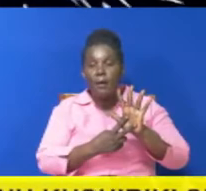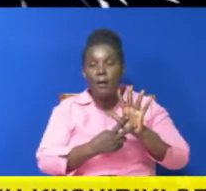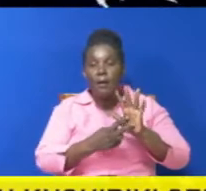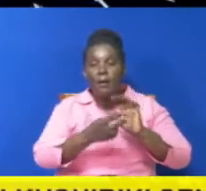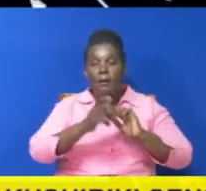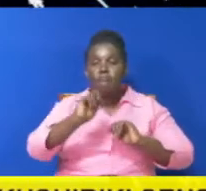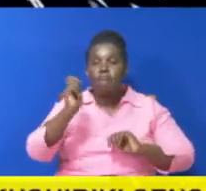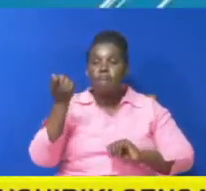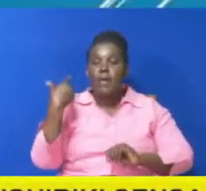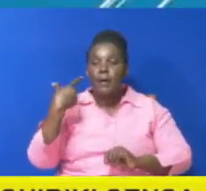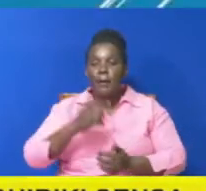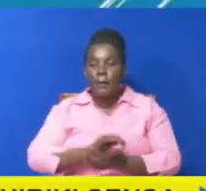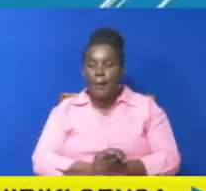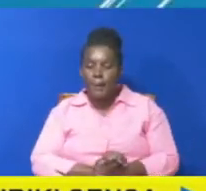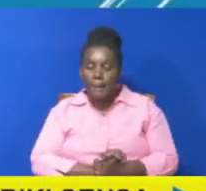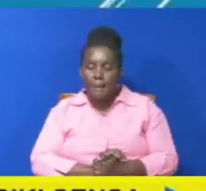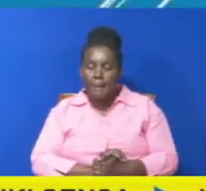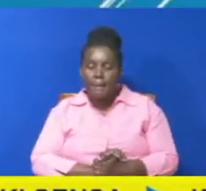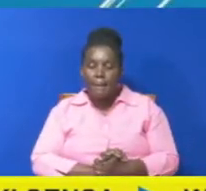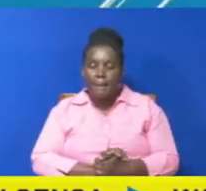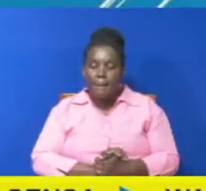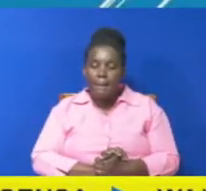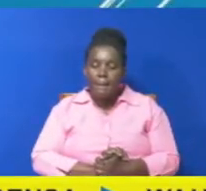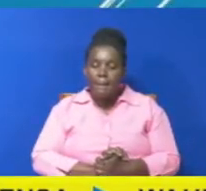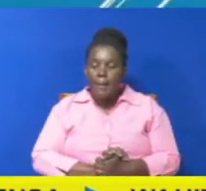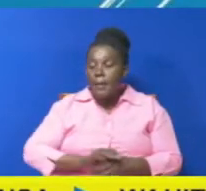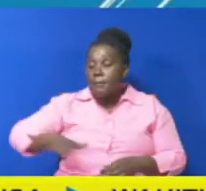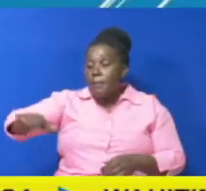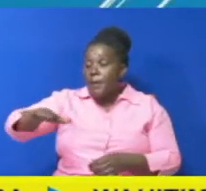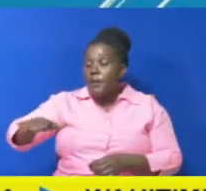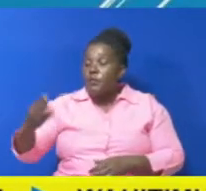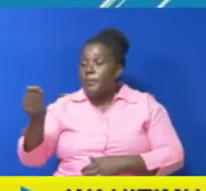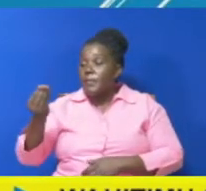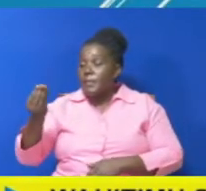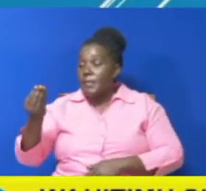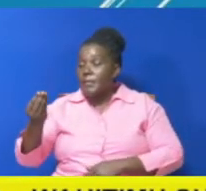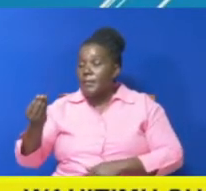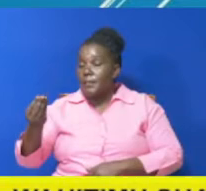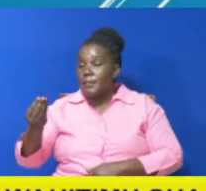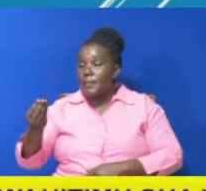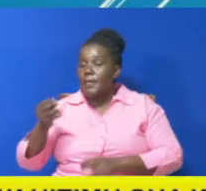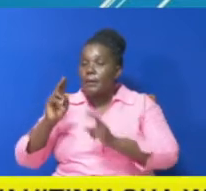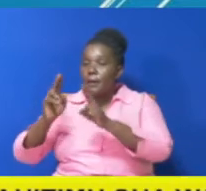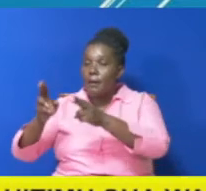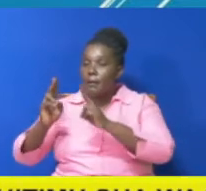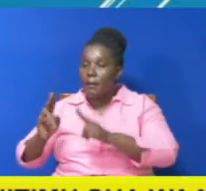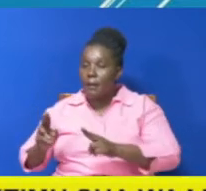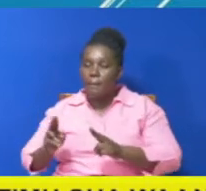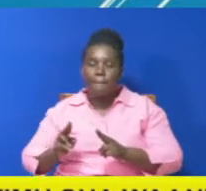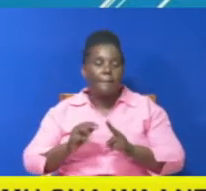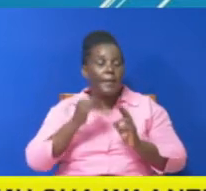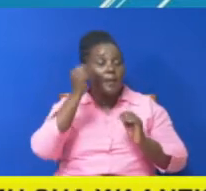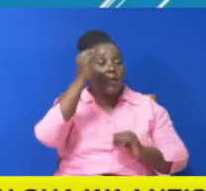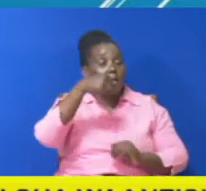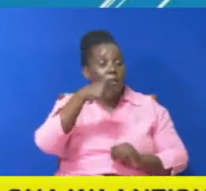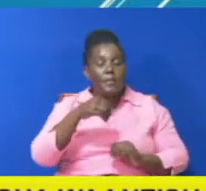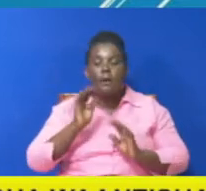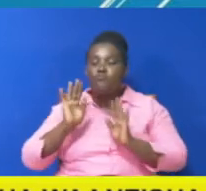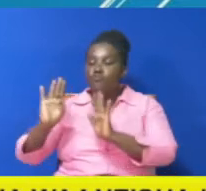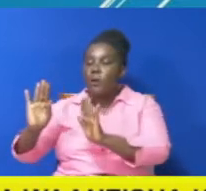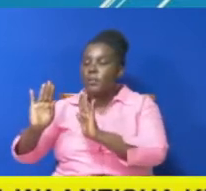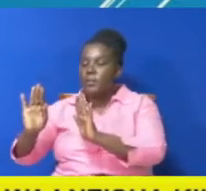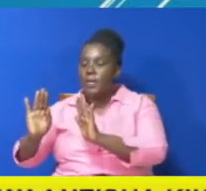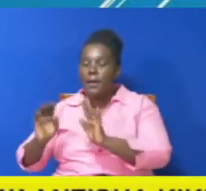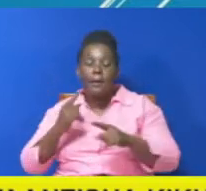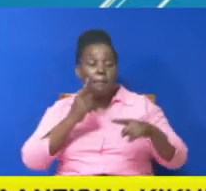mkoa wa Mbeya. Hata hivyo, katika maeneo machache hususan yale ya mkoa wa Kagera, Geita, Mwanza pamoja na